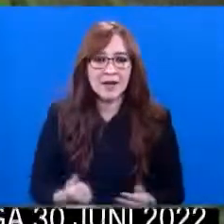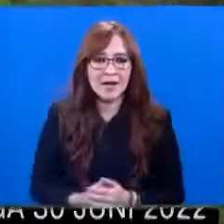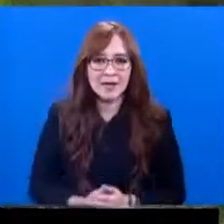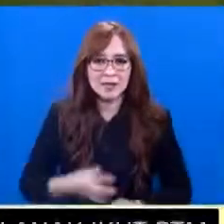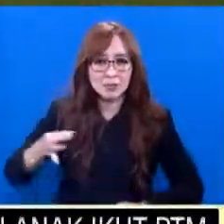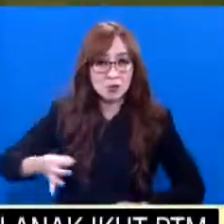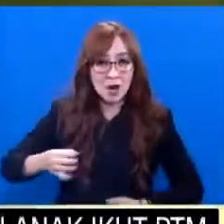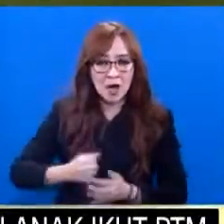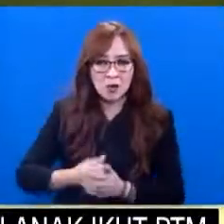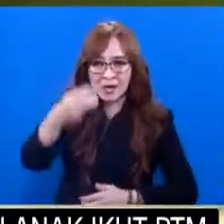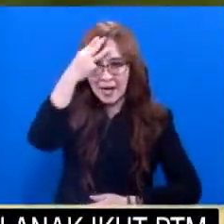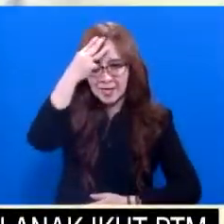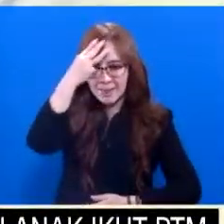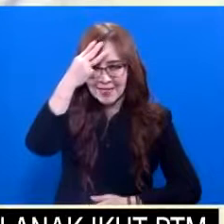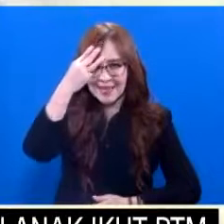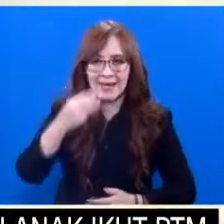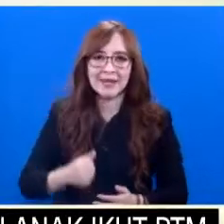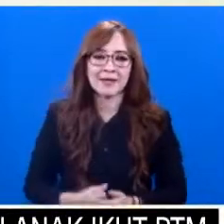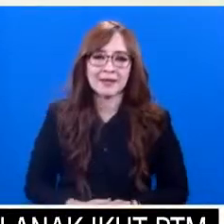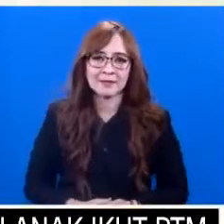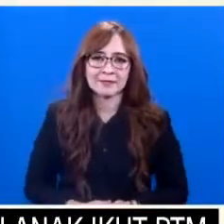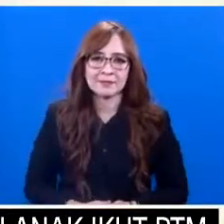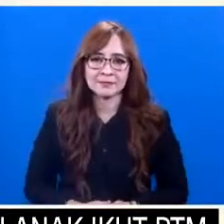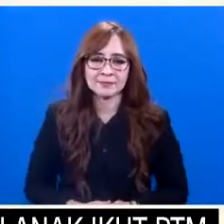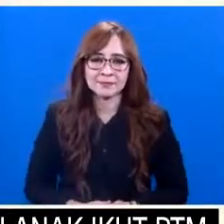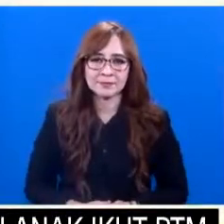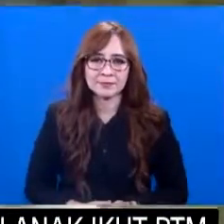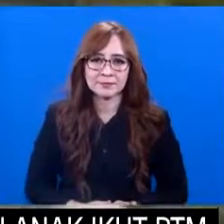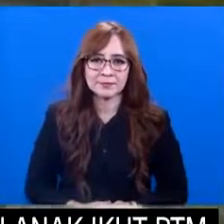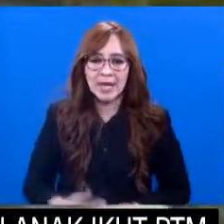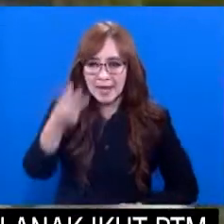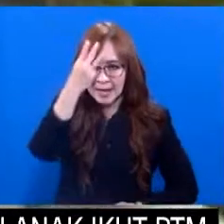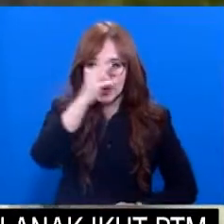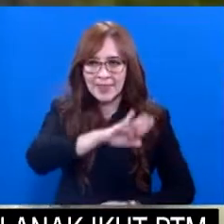Kalimantan, tepatnya di Kabupaten Penajam Pasir Utara, Kalimantan Timur.